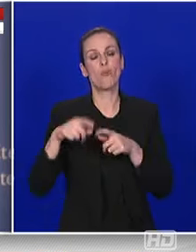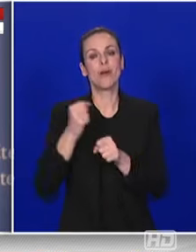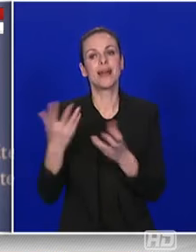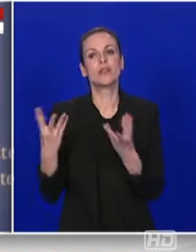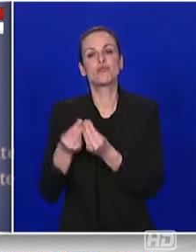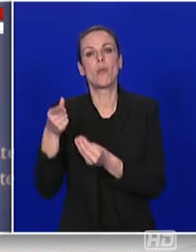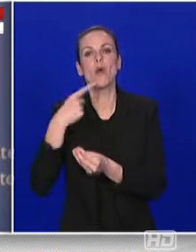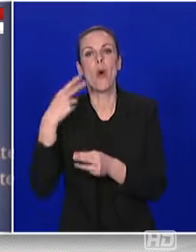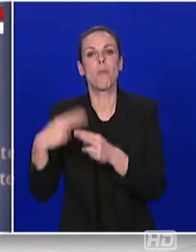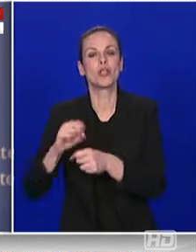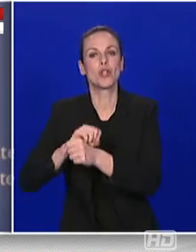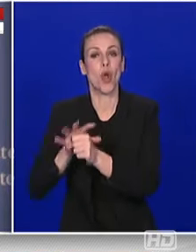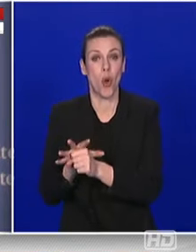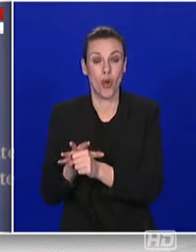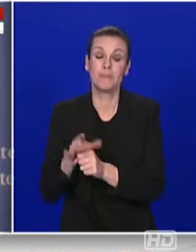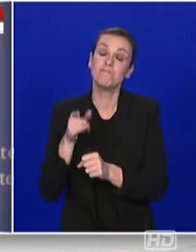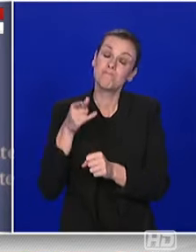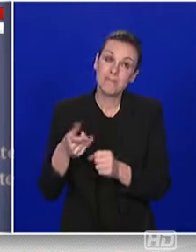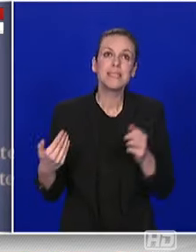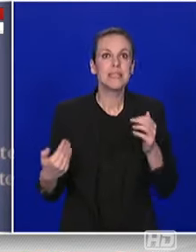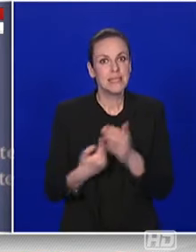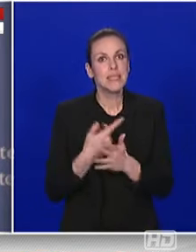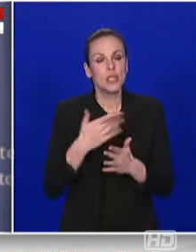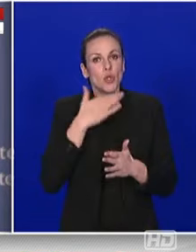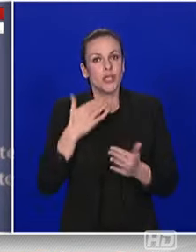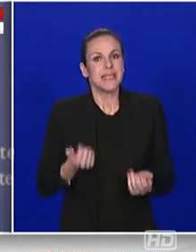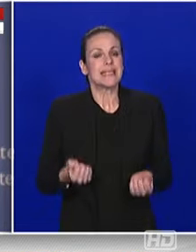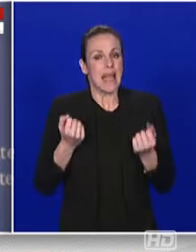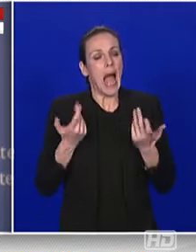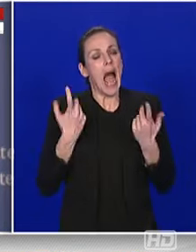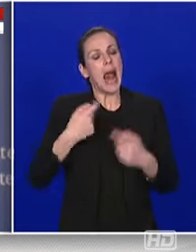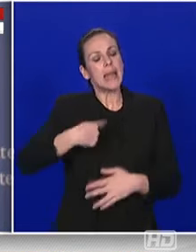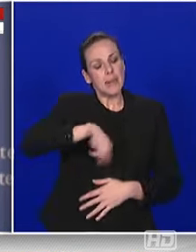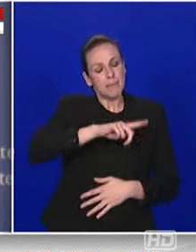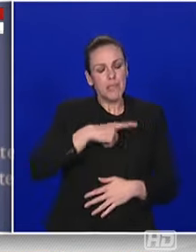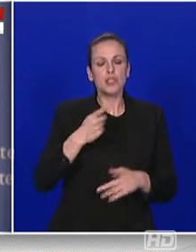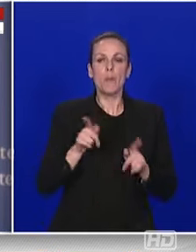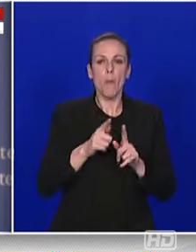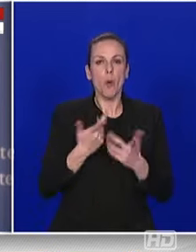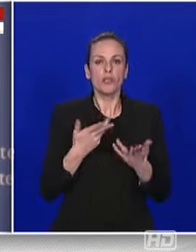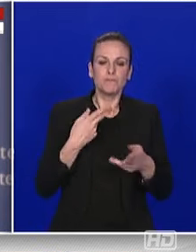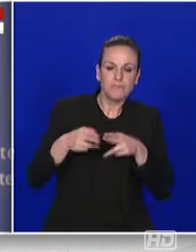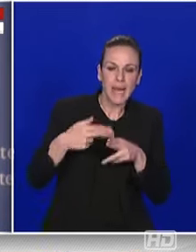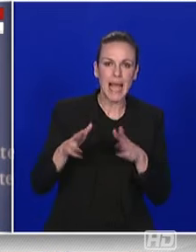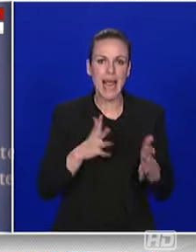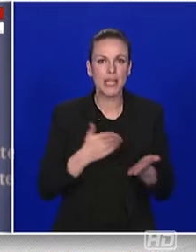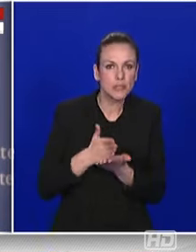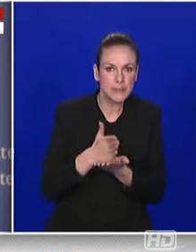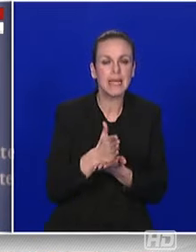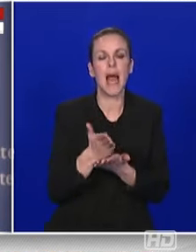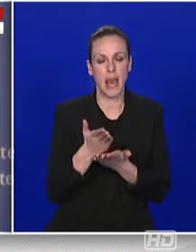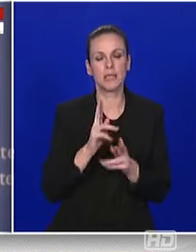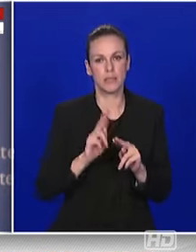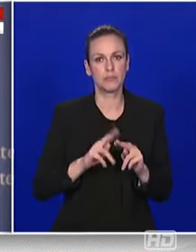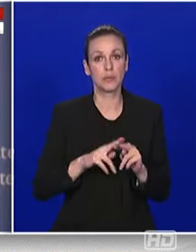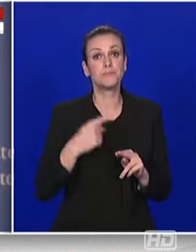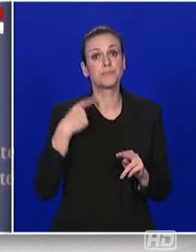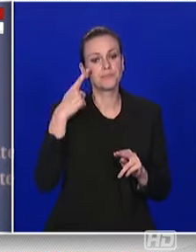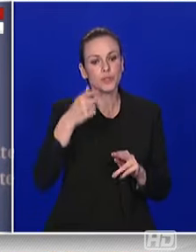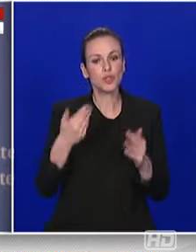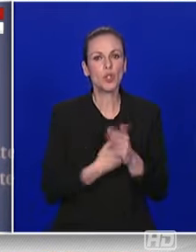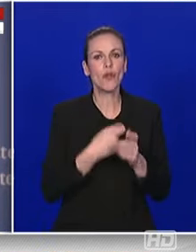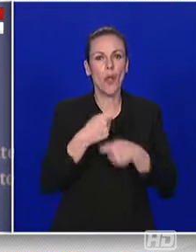bolesnicima. To nam ovaj izazov čini većim, ali na nama je da odgovaramo istima. Ja vjerujem da će upravo ovaj jedan novi poslovni proces